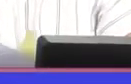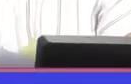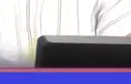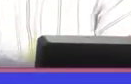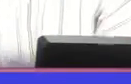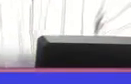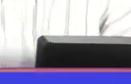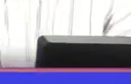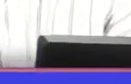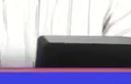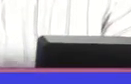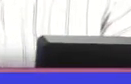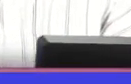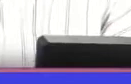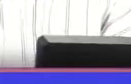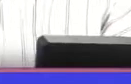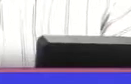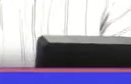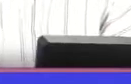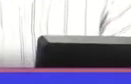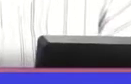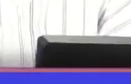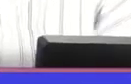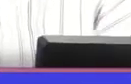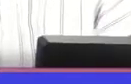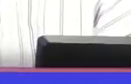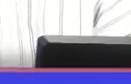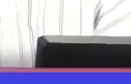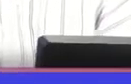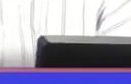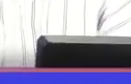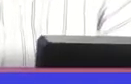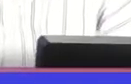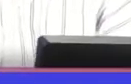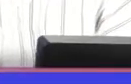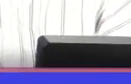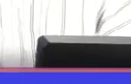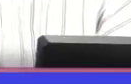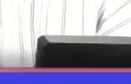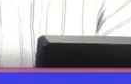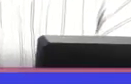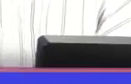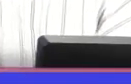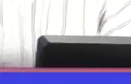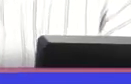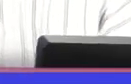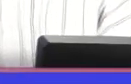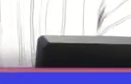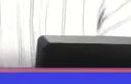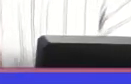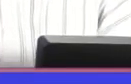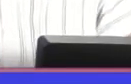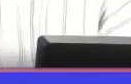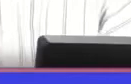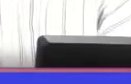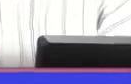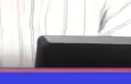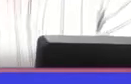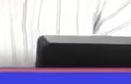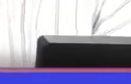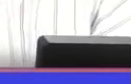เพิ่มพื้นที่ป่าในการกักเก็บคาร์บอนนะคะแล้วก็สามารถนำมาคำนวณเป็นคาร์บอนเครดิตได้ในระยะยาวต่อไป